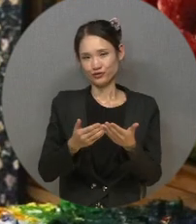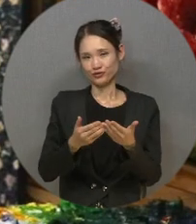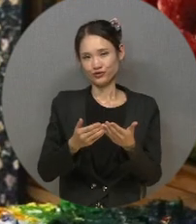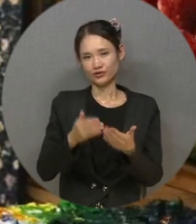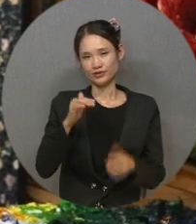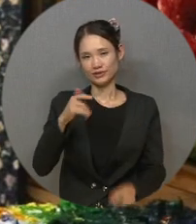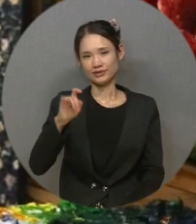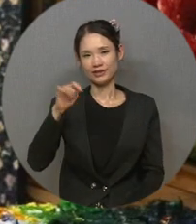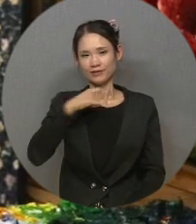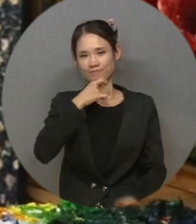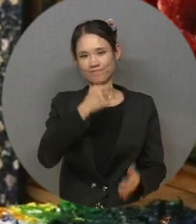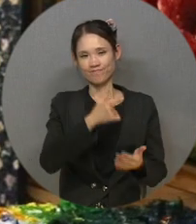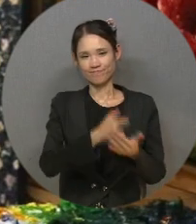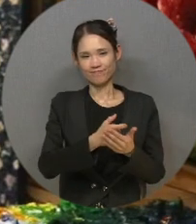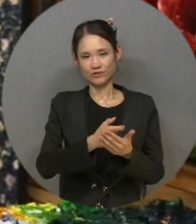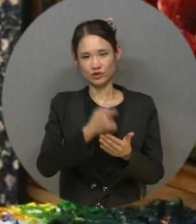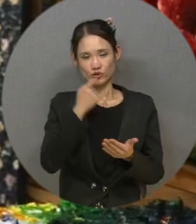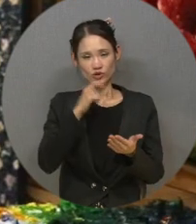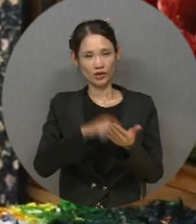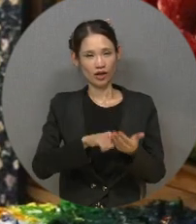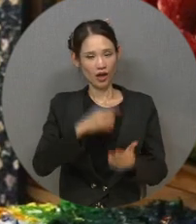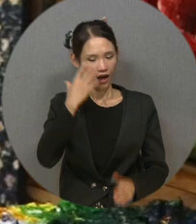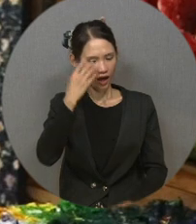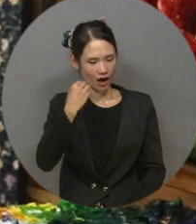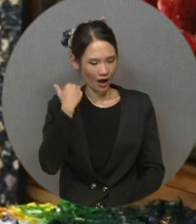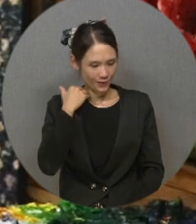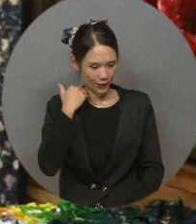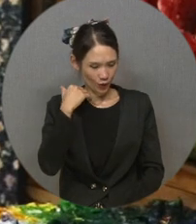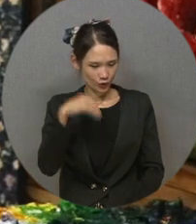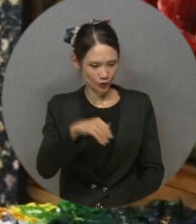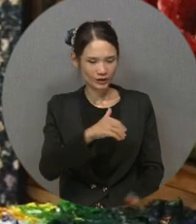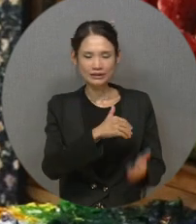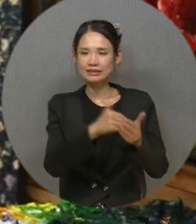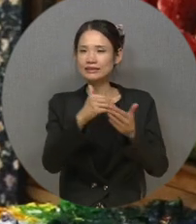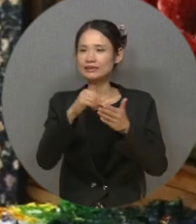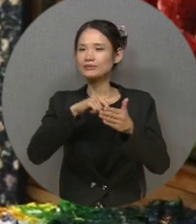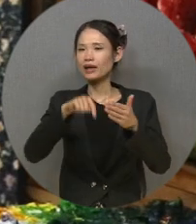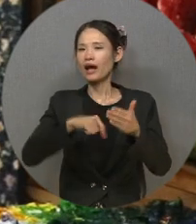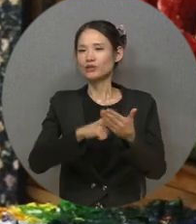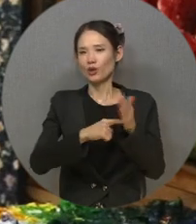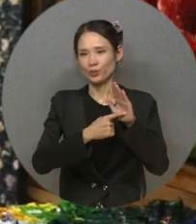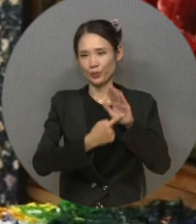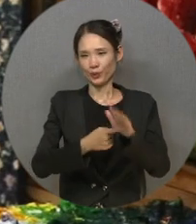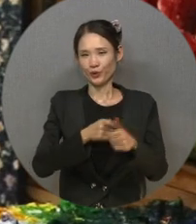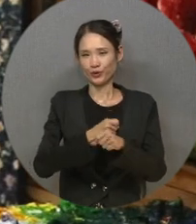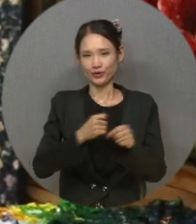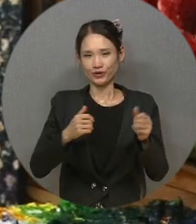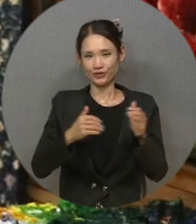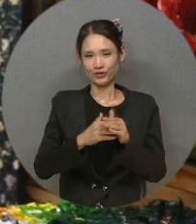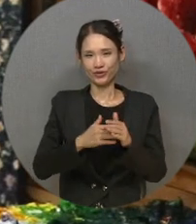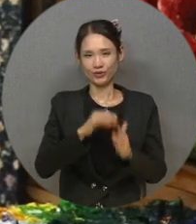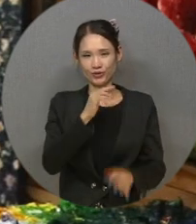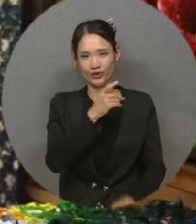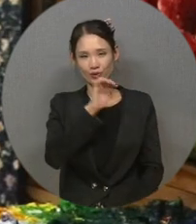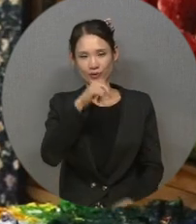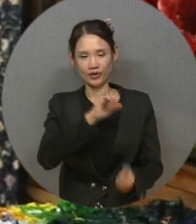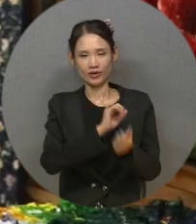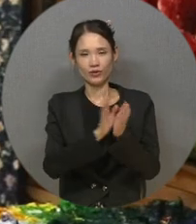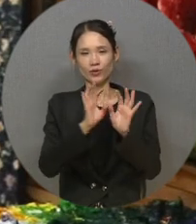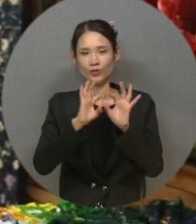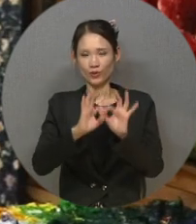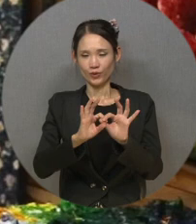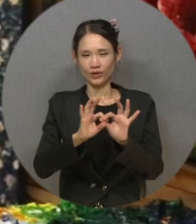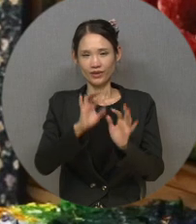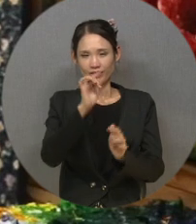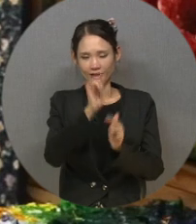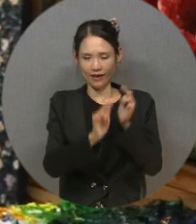자취, 쉽게 보이지 않는 세계를 그림 속에서 표현합니다. 그는 동백꽃을 통해 다양한 삶의